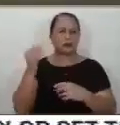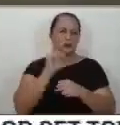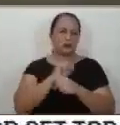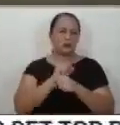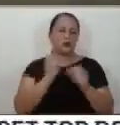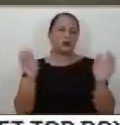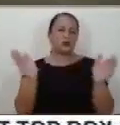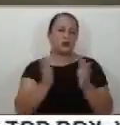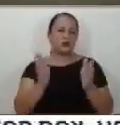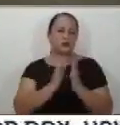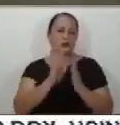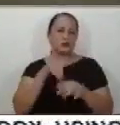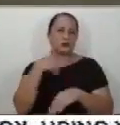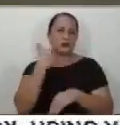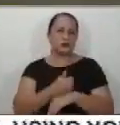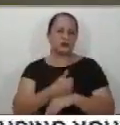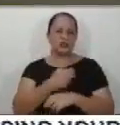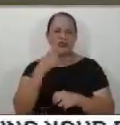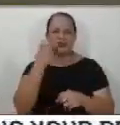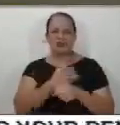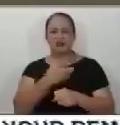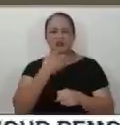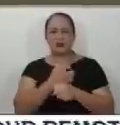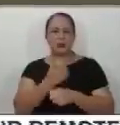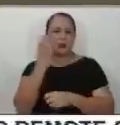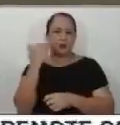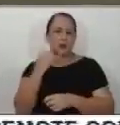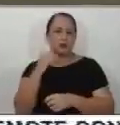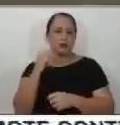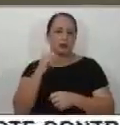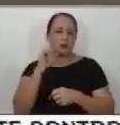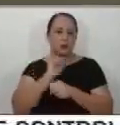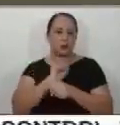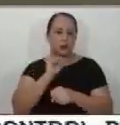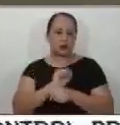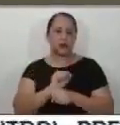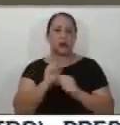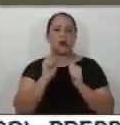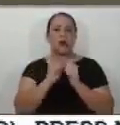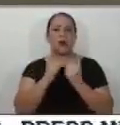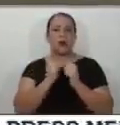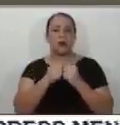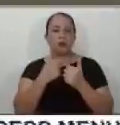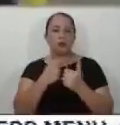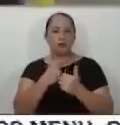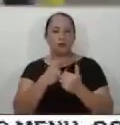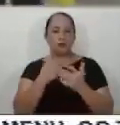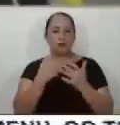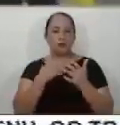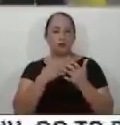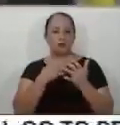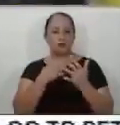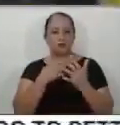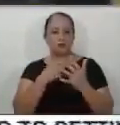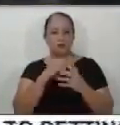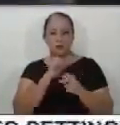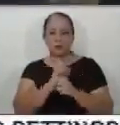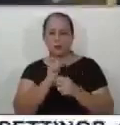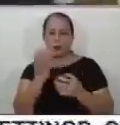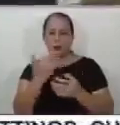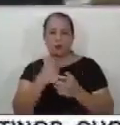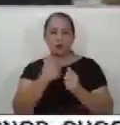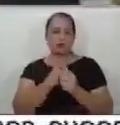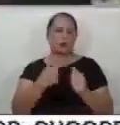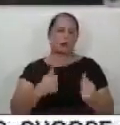sa third at fourth quarter ng taon. Sa kabuuan, nasa 13 million doses na ng bakuna ang dumating sa